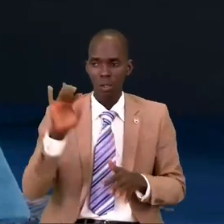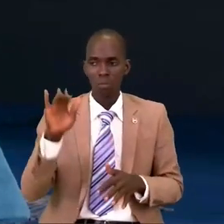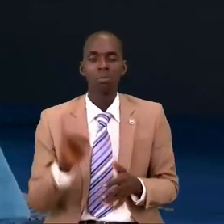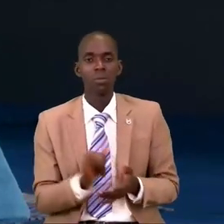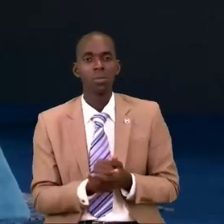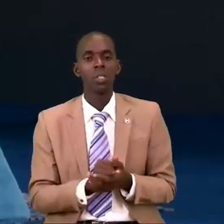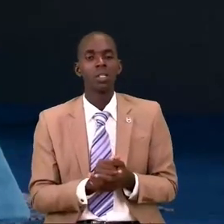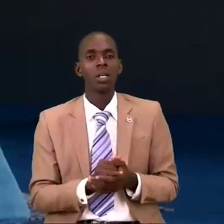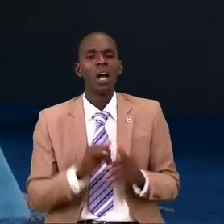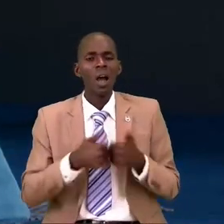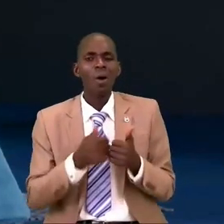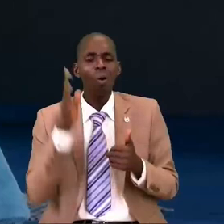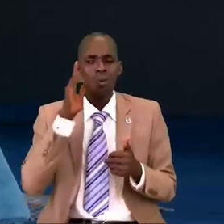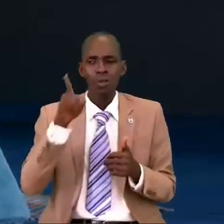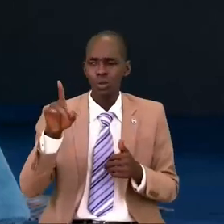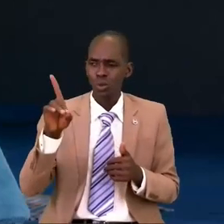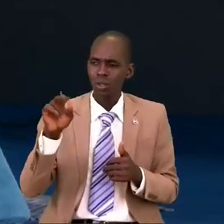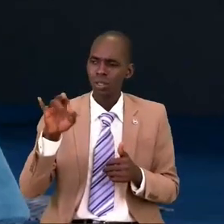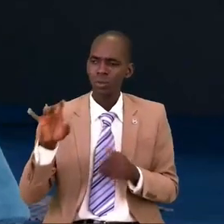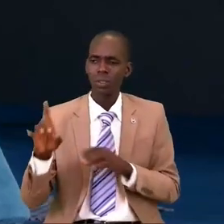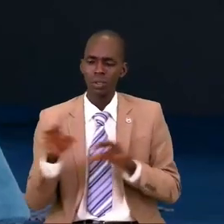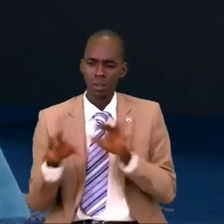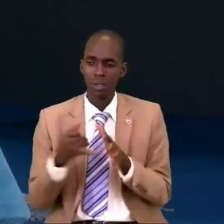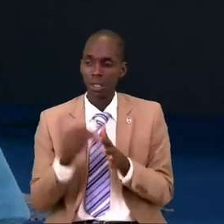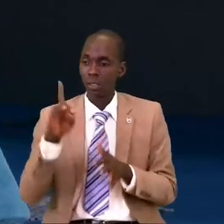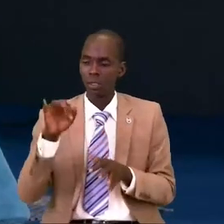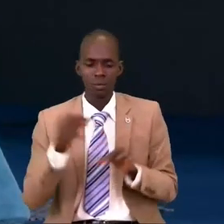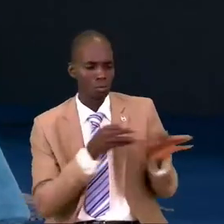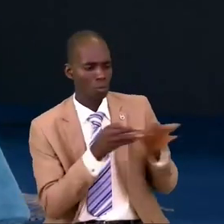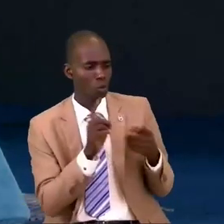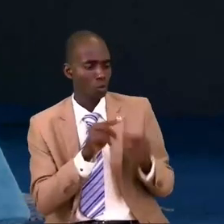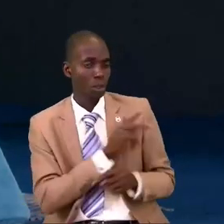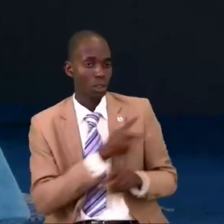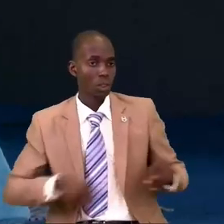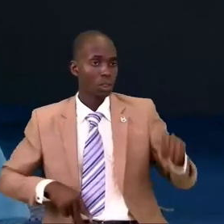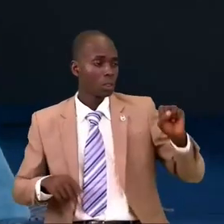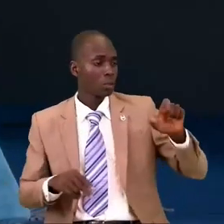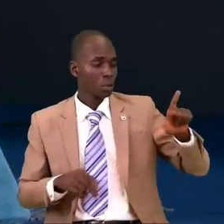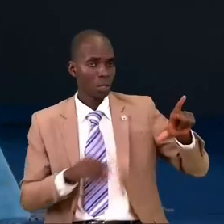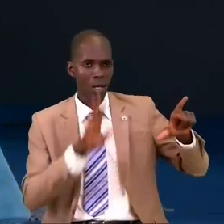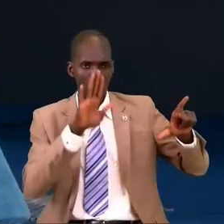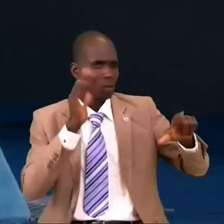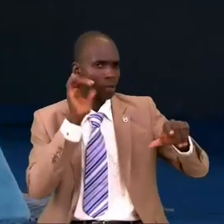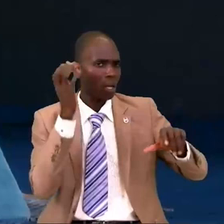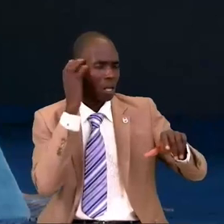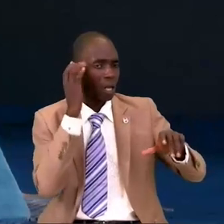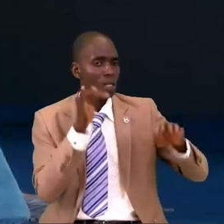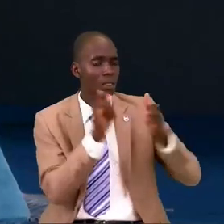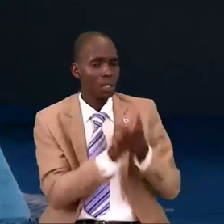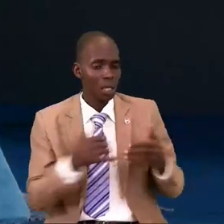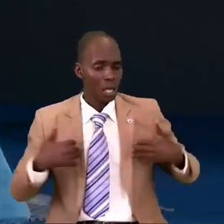le lion est venu et avec les mains simplement, j'ai déchiré le lion